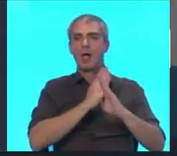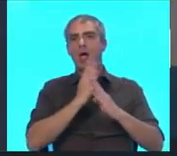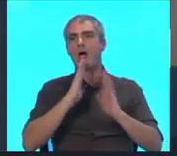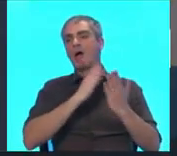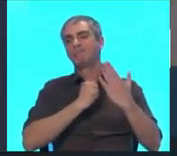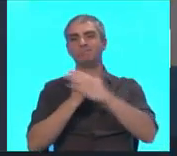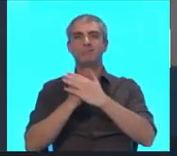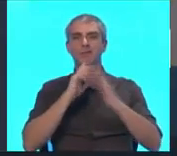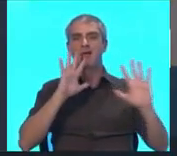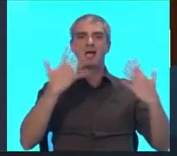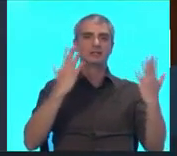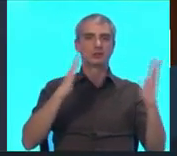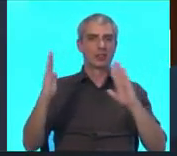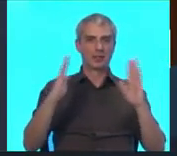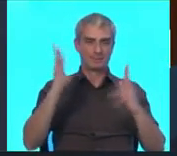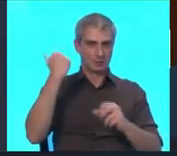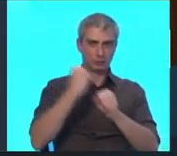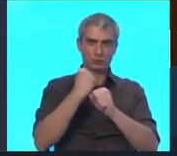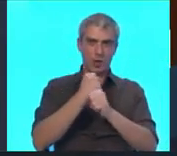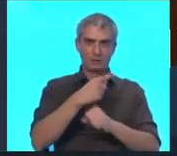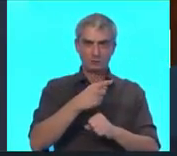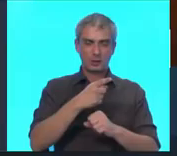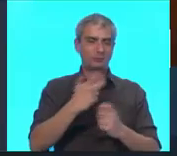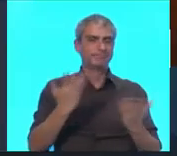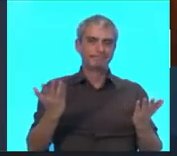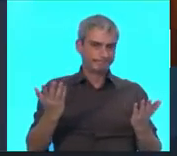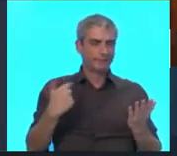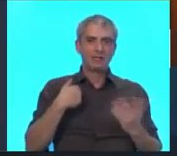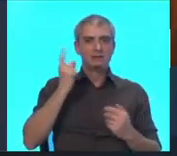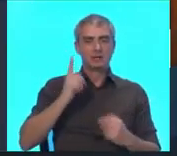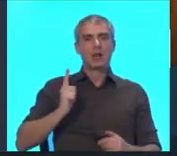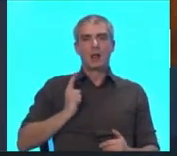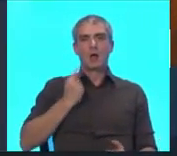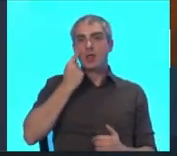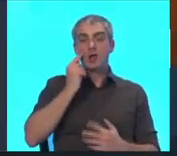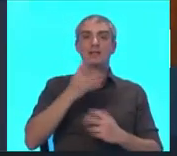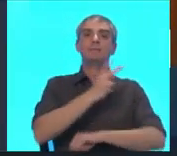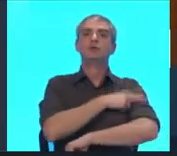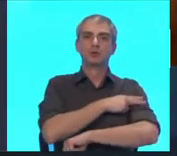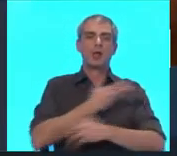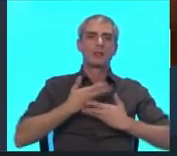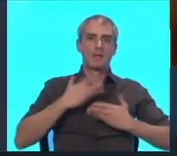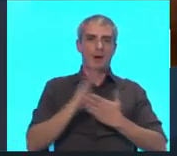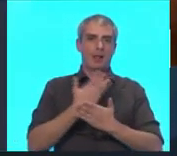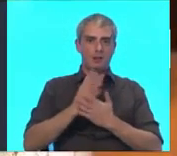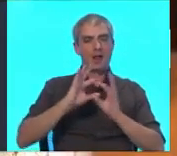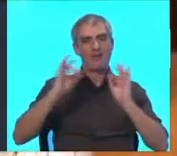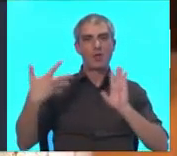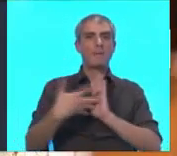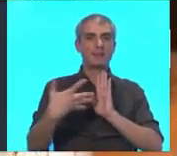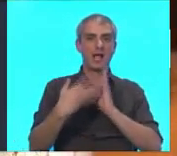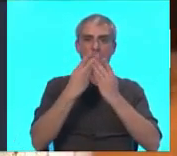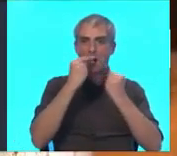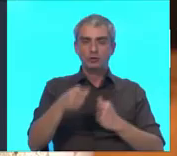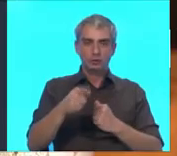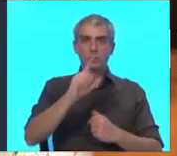3 שנים ל-10 שנים מאז התבצע המעשה, כך שבהחלט אנחנו צריכים להמתין ולראות אם המשטרה תקבל החלטה לפתוח בבדיקת החשדות האלה,